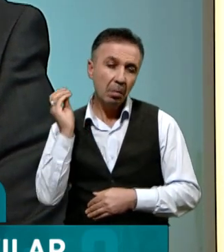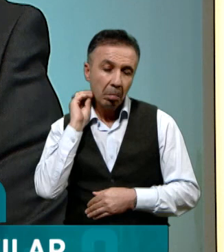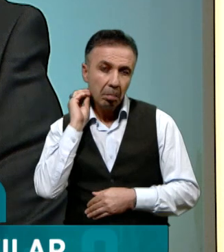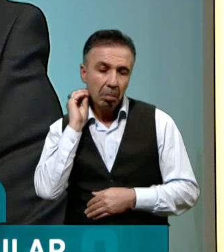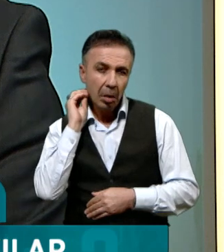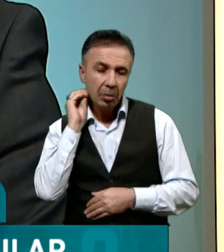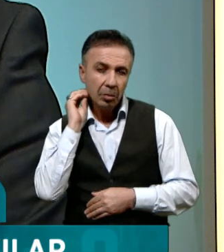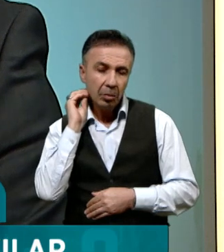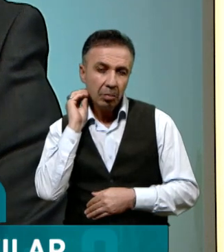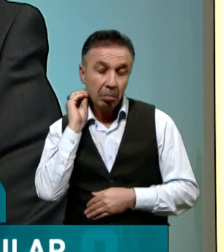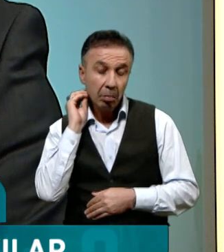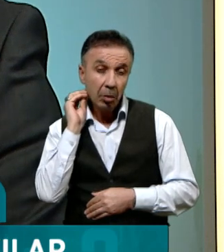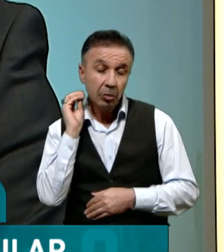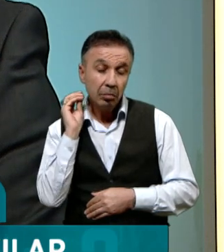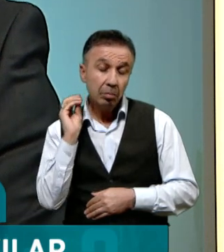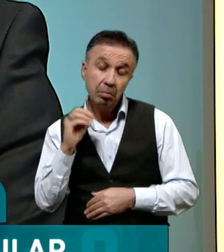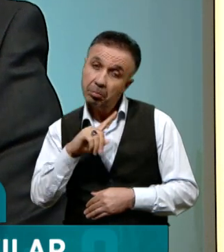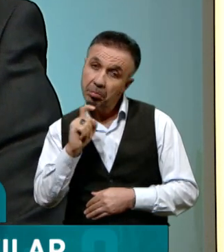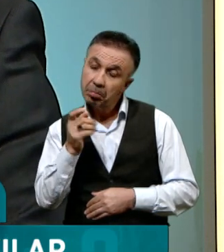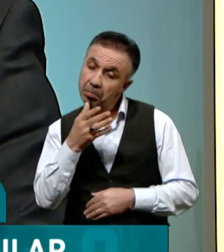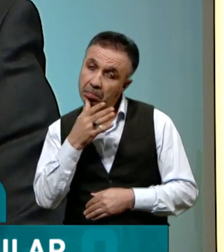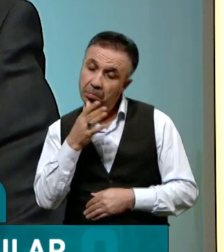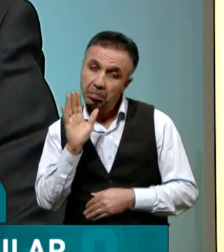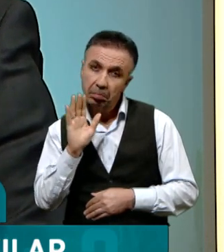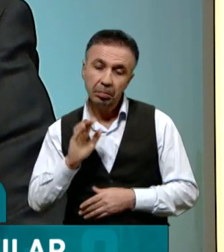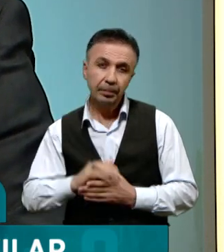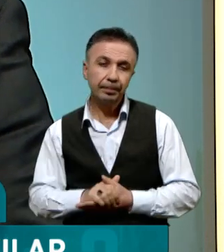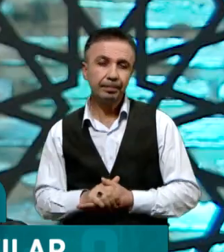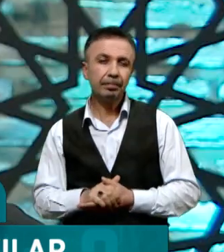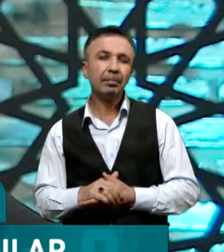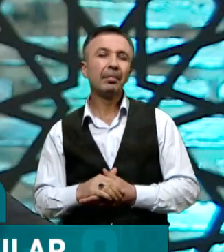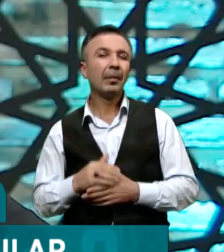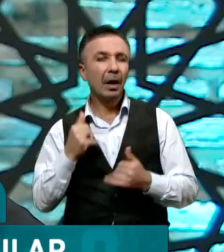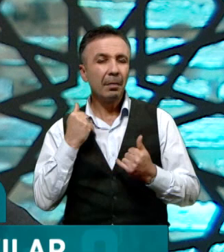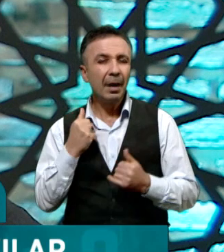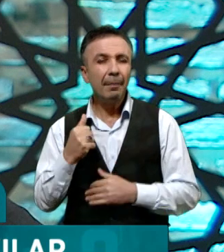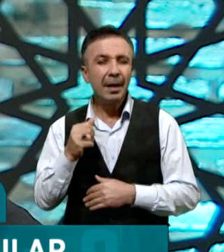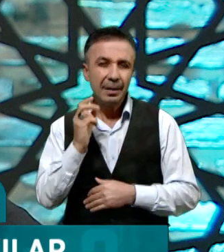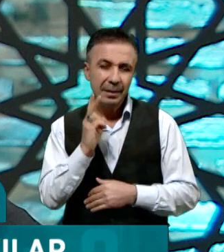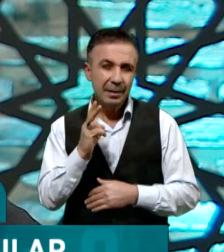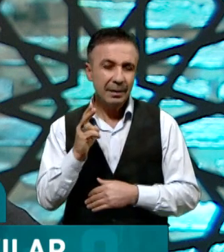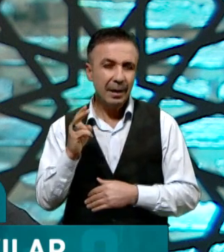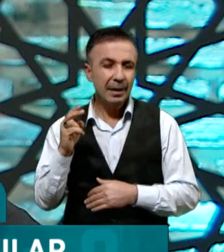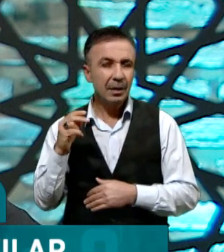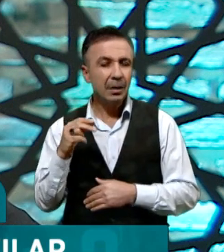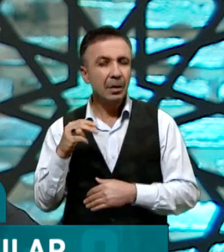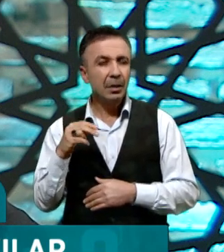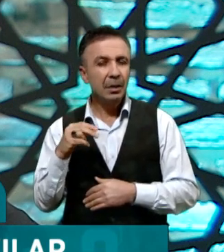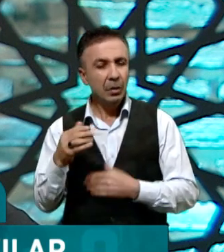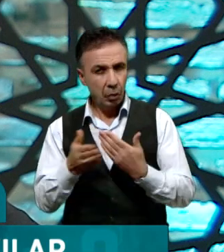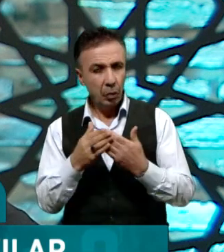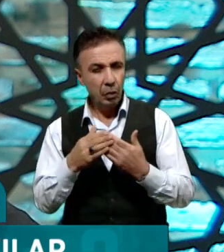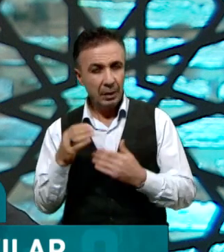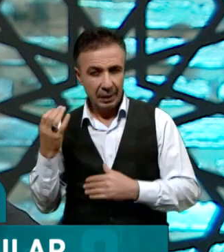değildir dedim ya, borç mudur acaba, o da ayrı bir şey. Bazılar yani, arıyor da hocam tabii. Mesela diyor ki ben senin düğününde sana şu çeyrek altın